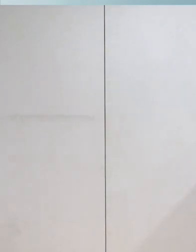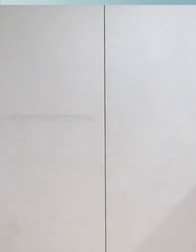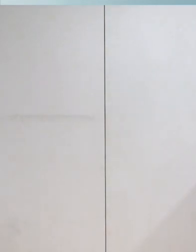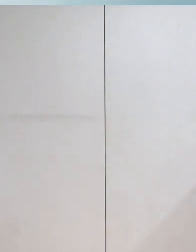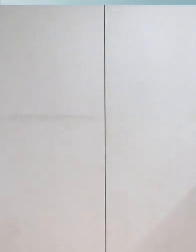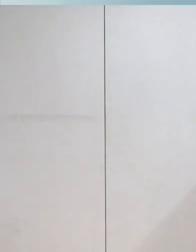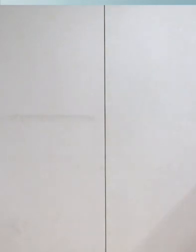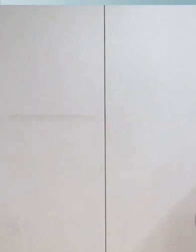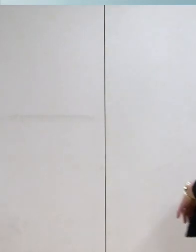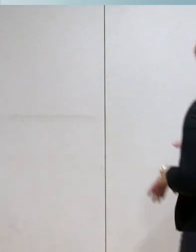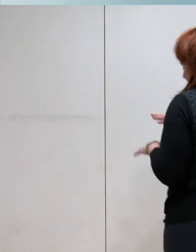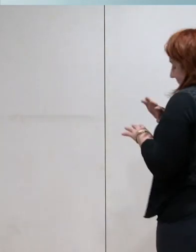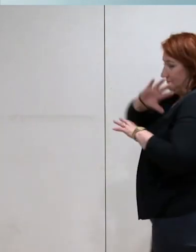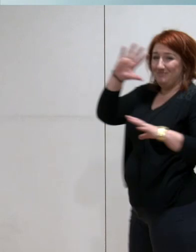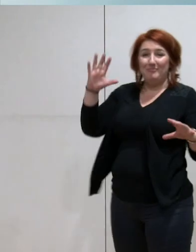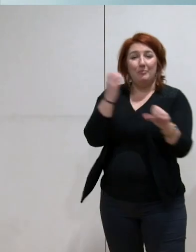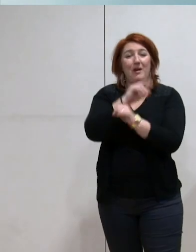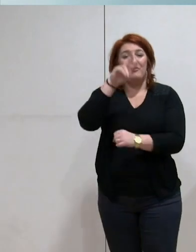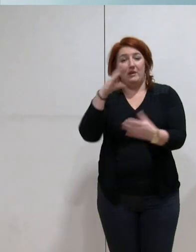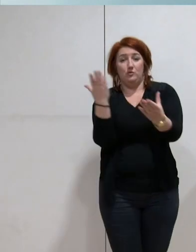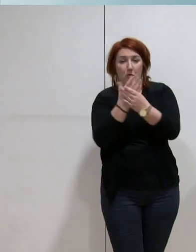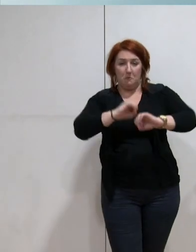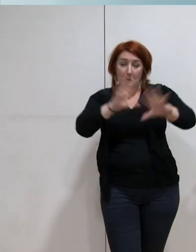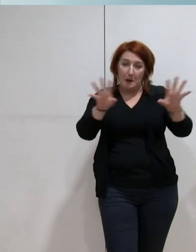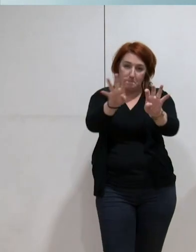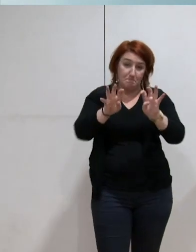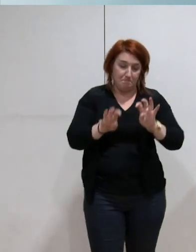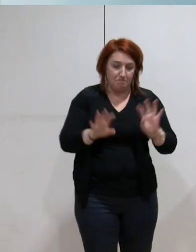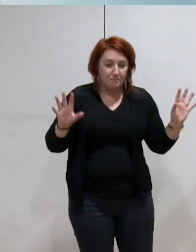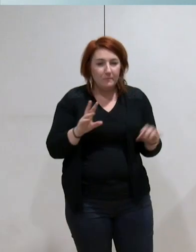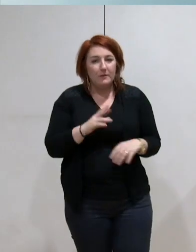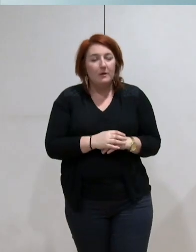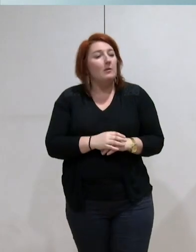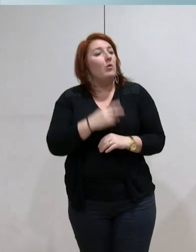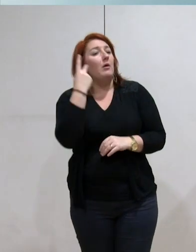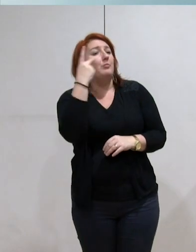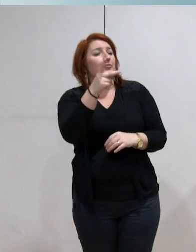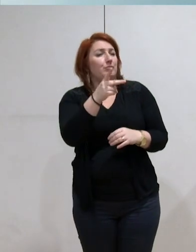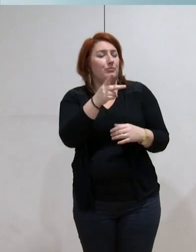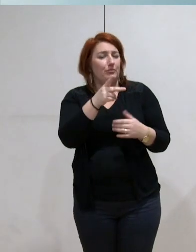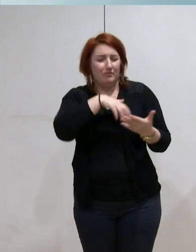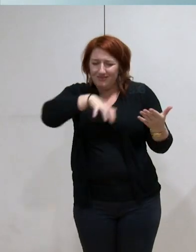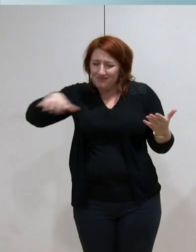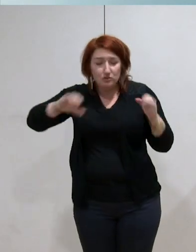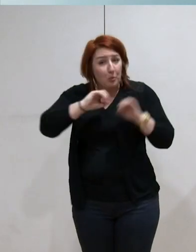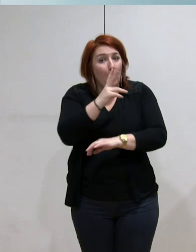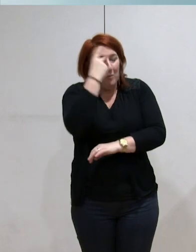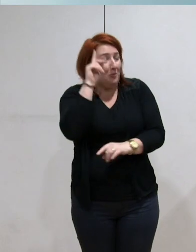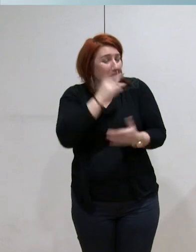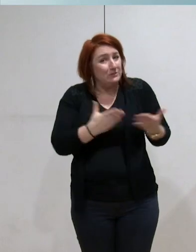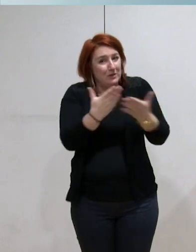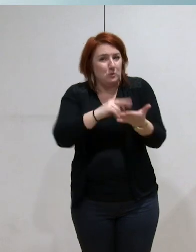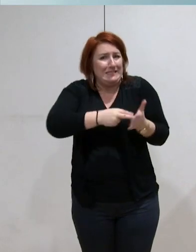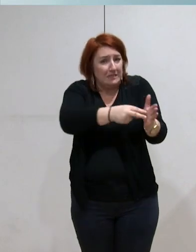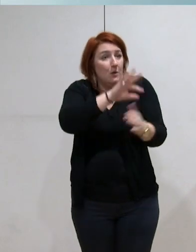vos décisions budgétaires dans une situation financière très contrainte mais le peu de compréhention et de perspective